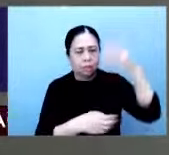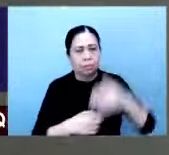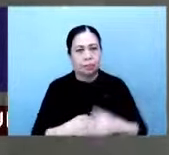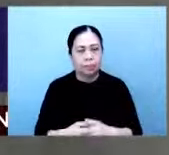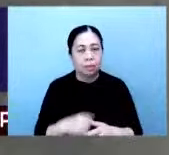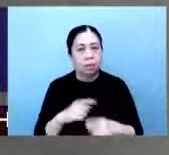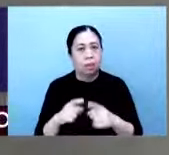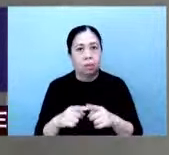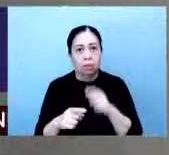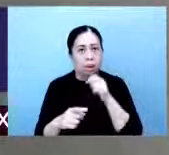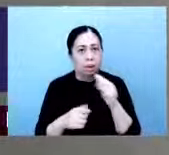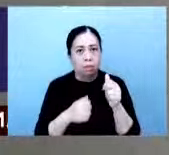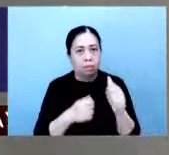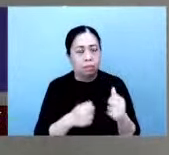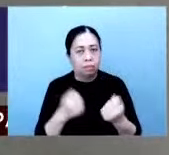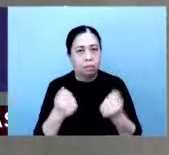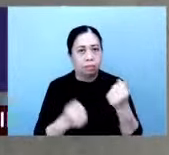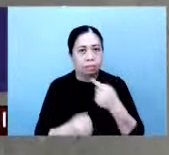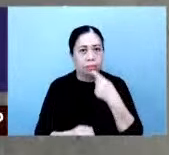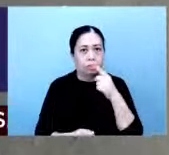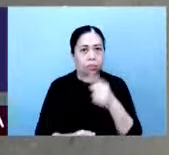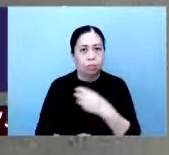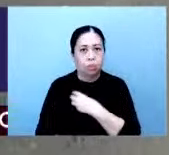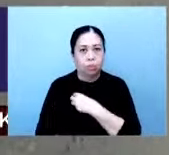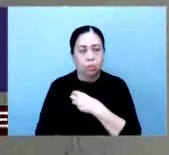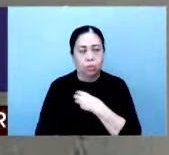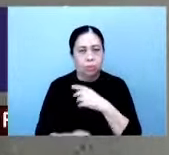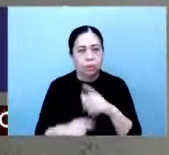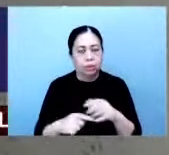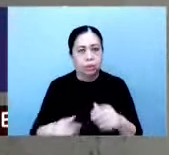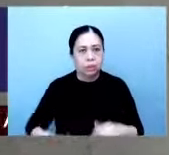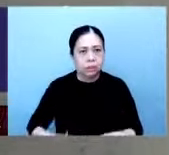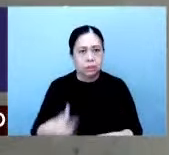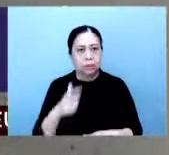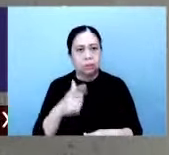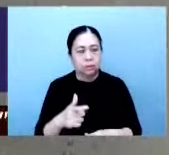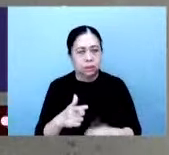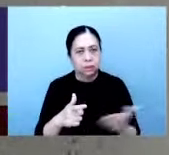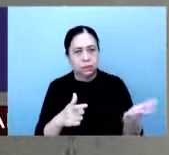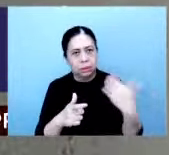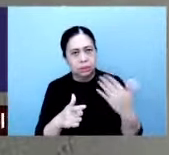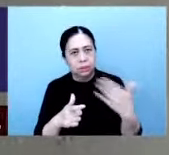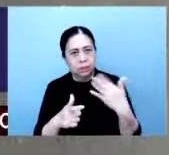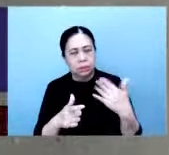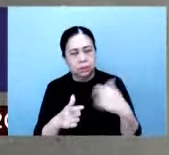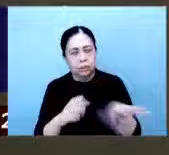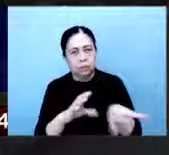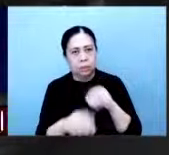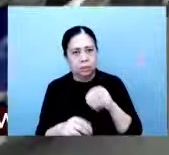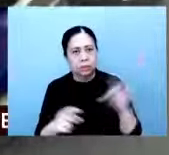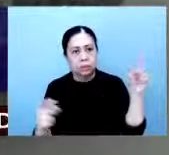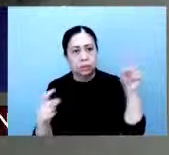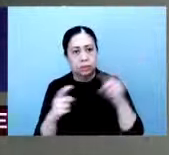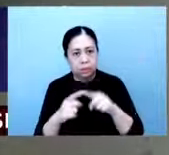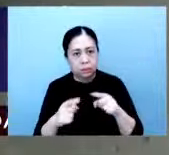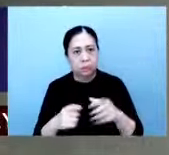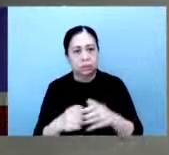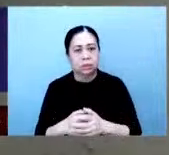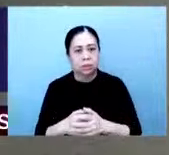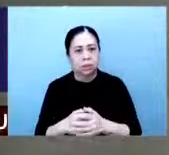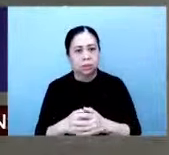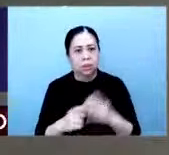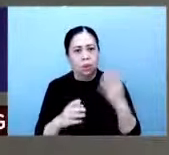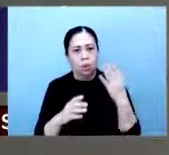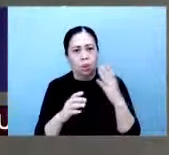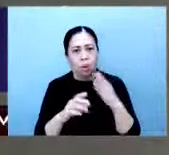hindi sumunod ang driver inos pulis nlabas nao ngil labas ng pulis ang driver hanggang sa Open the door